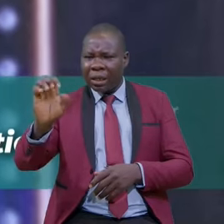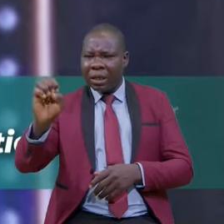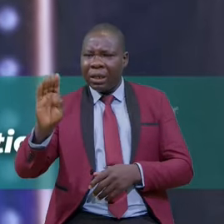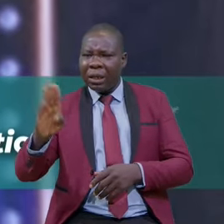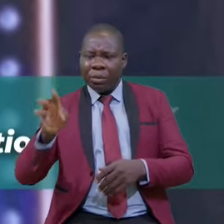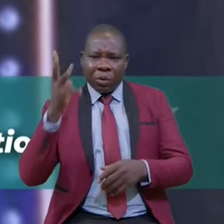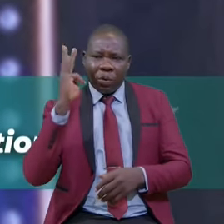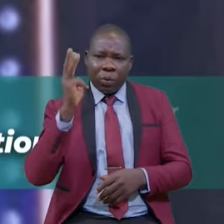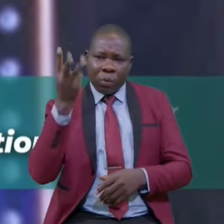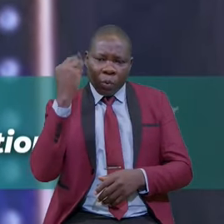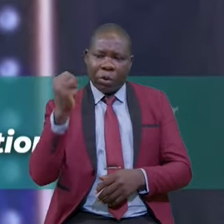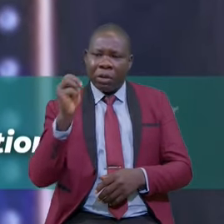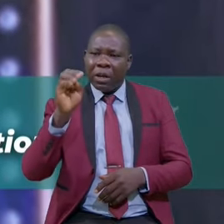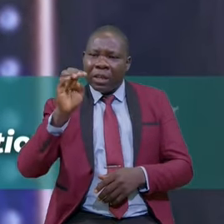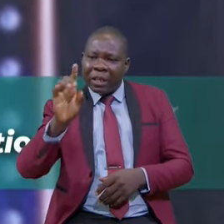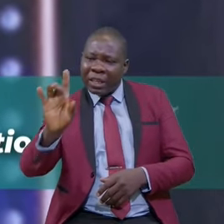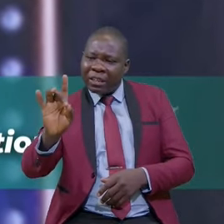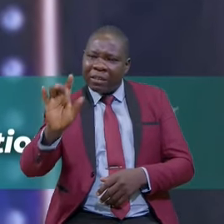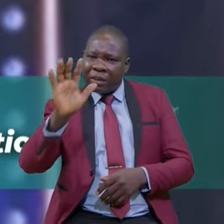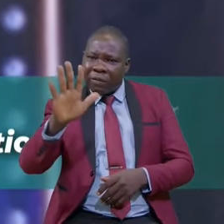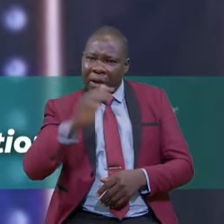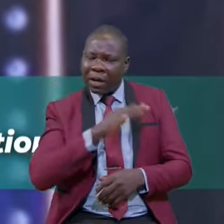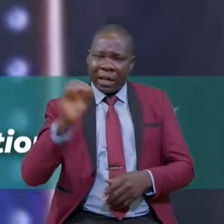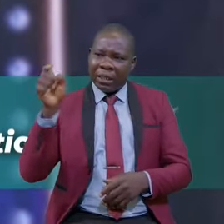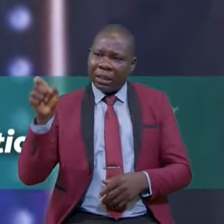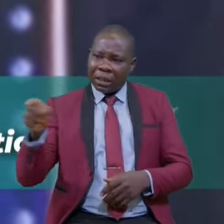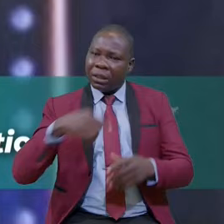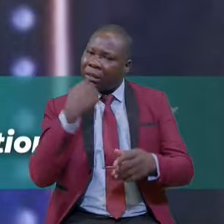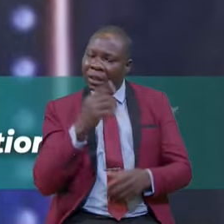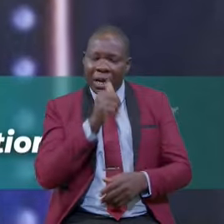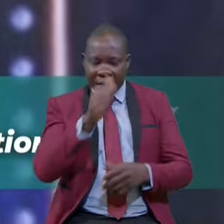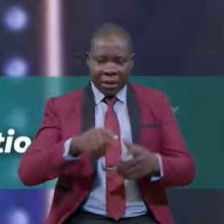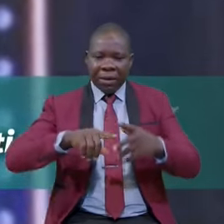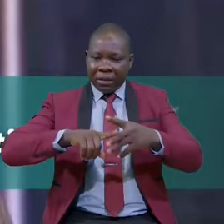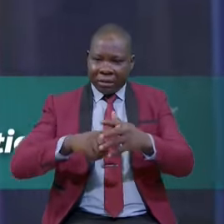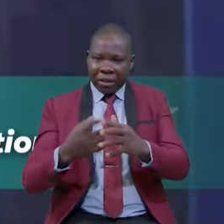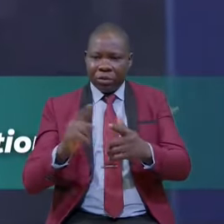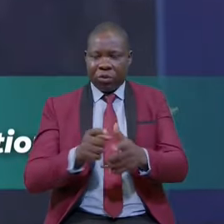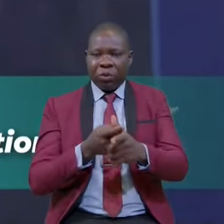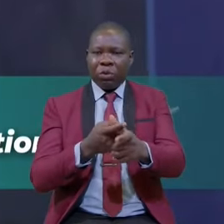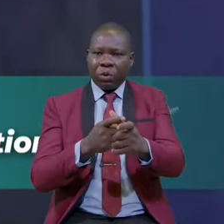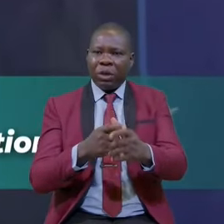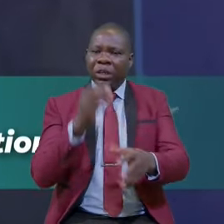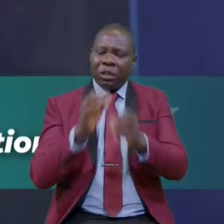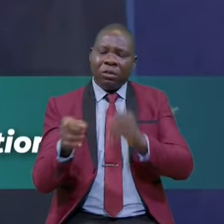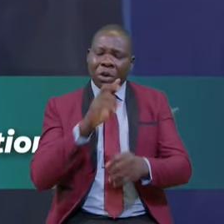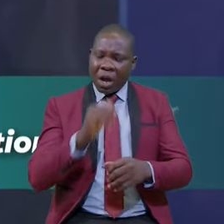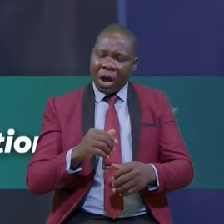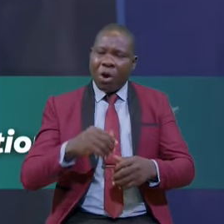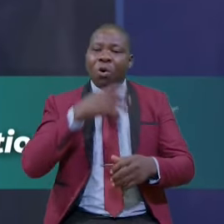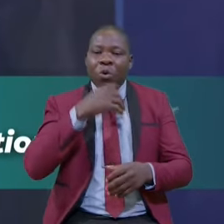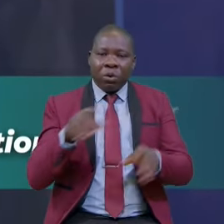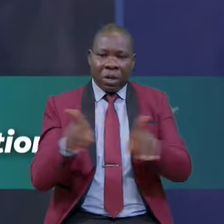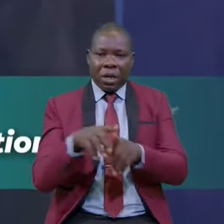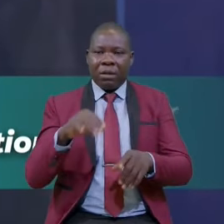commencer. Et aussi vu que je suis plus jeune que moi, le jour pour commencer à